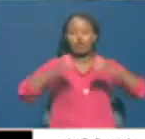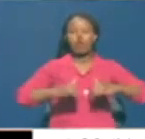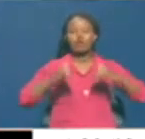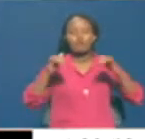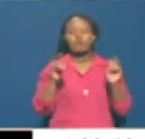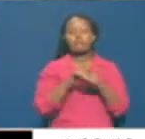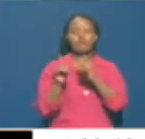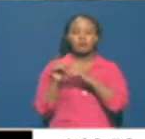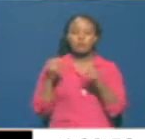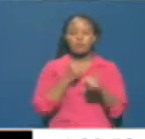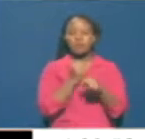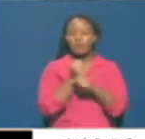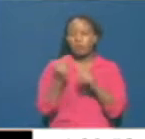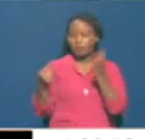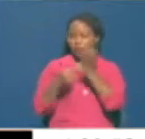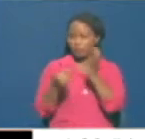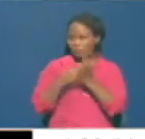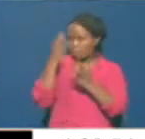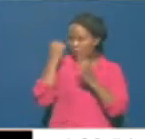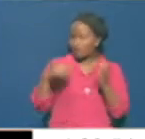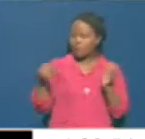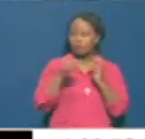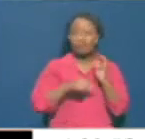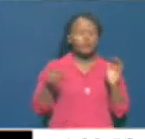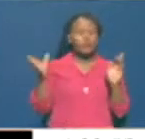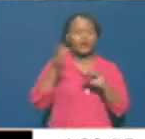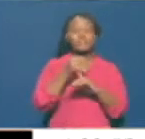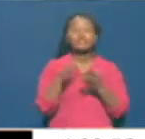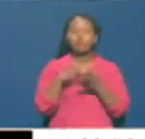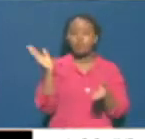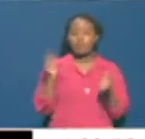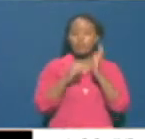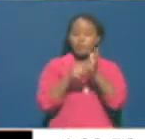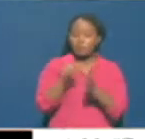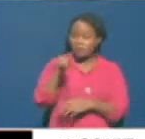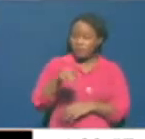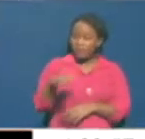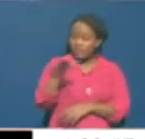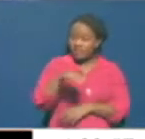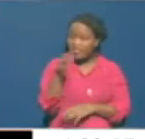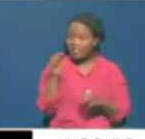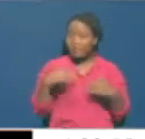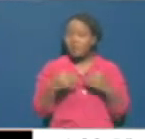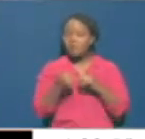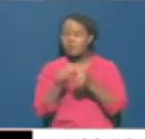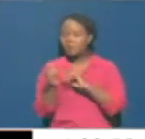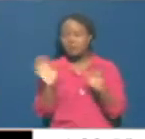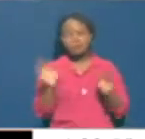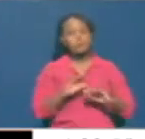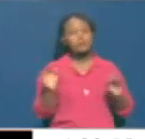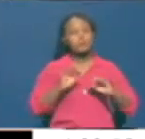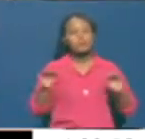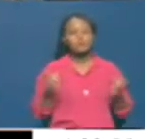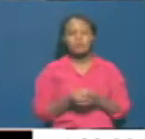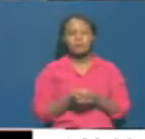tuwekewe polytechnic kwa sababu tunaenda mbali. Kama hii ward ya Visoi, hatuna mali ya kuweka polytechnic. National Land Commission